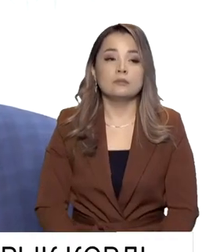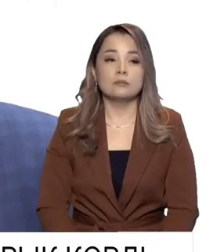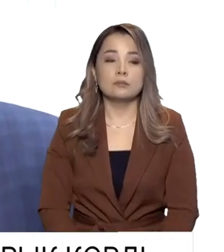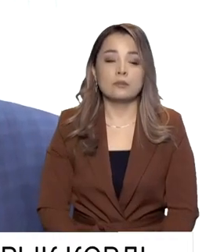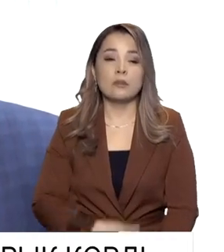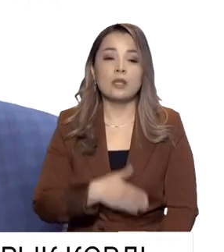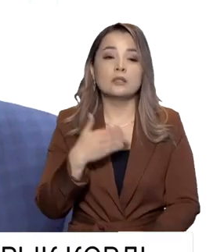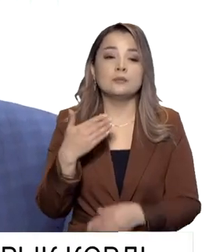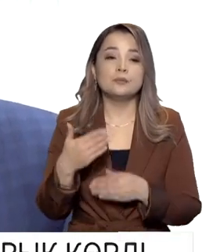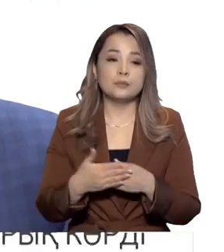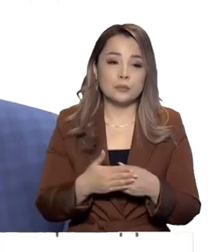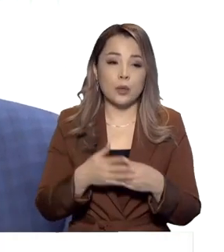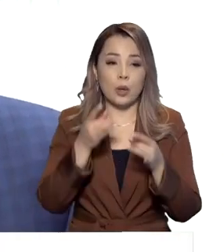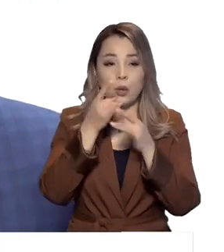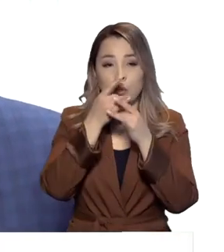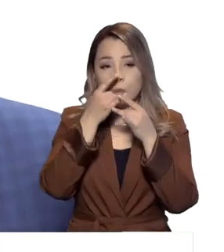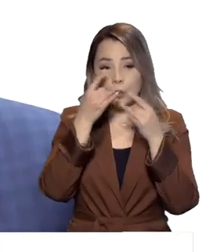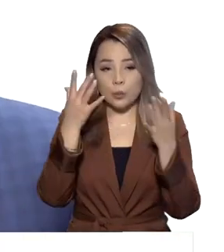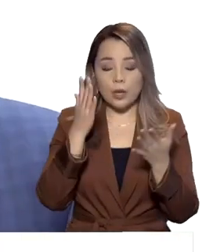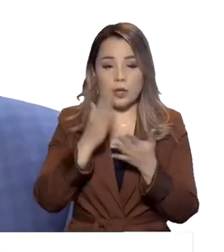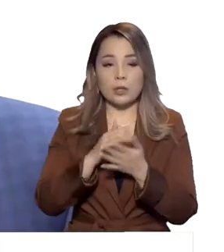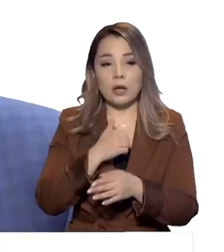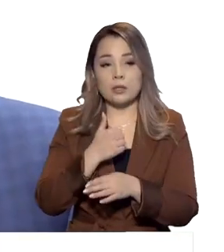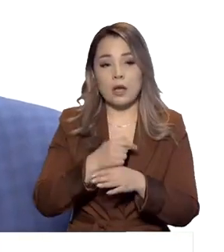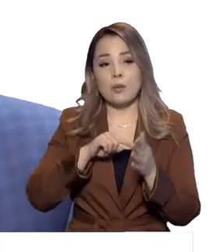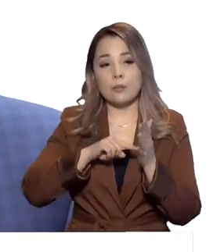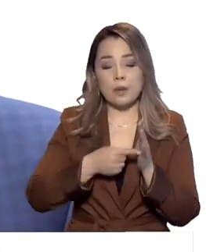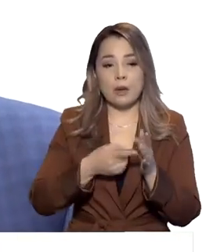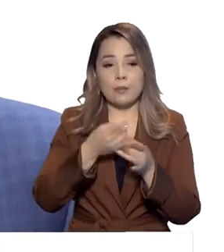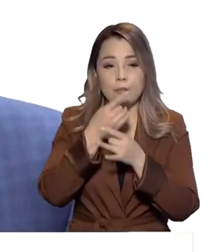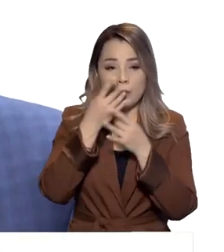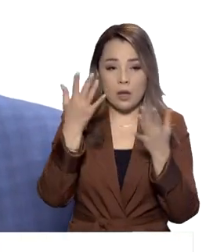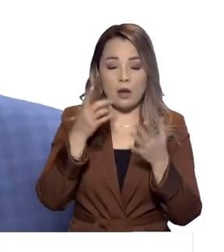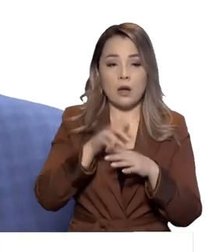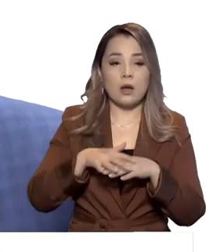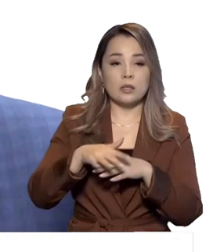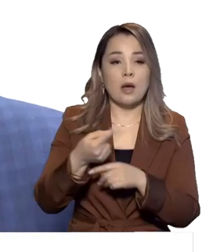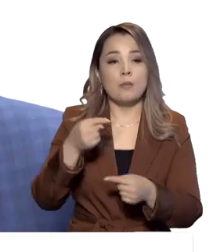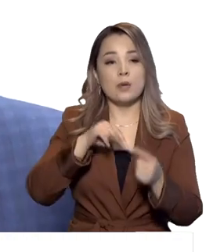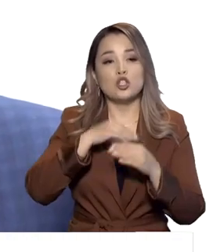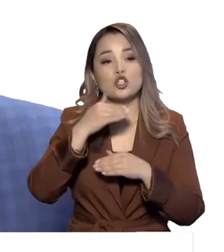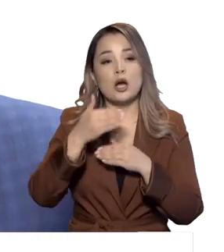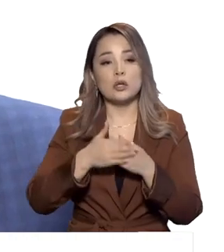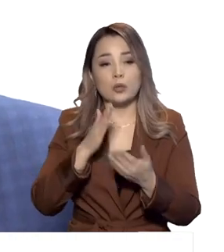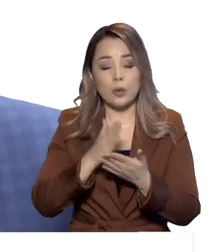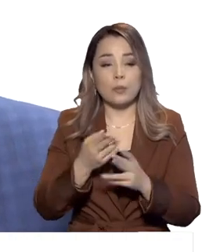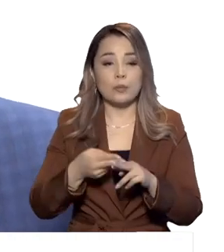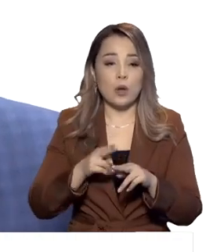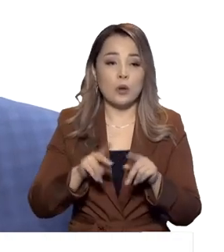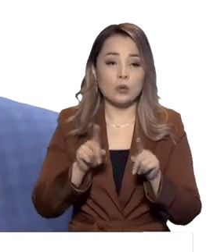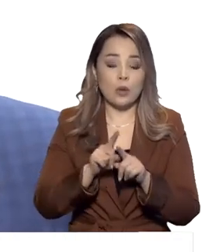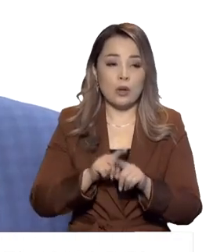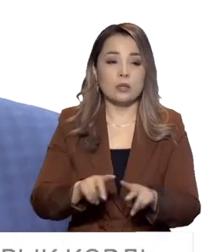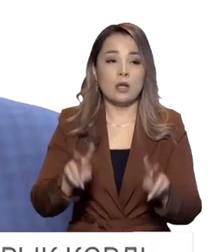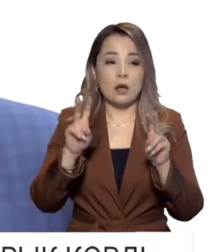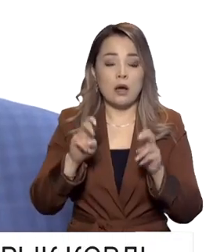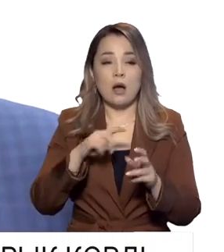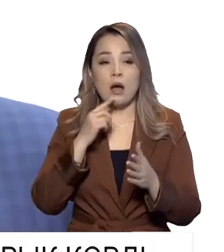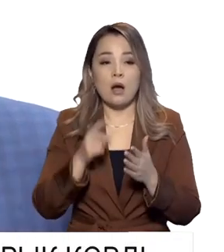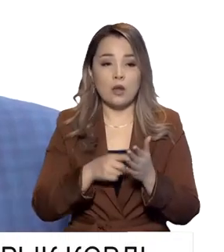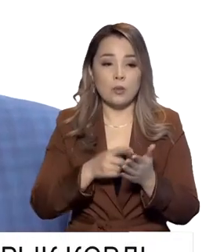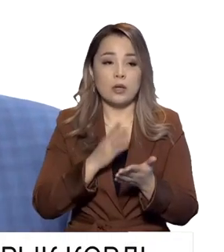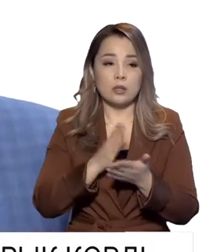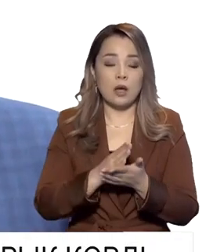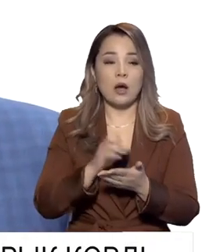Сближать культуры. Бұл жердегі басты мақсат әртүрлі мәдениетті, халықты бір-біріне жақындату. Дәл осындай арт альбом ұйымның қолдауымен